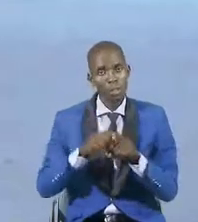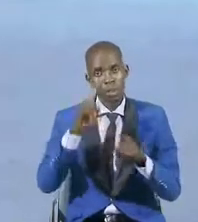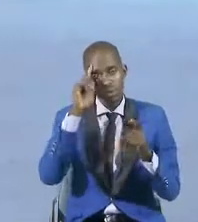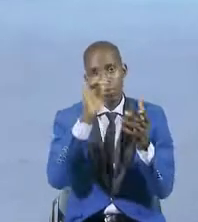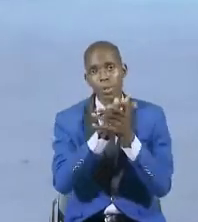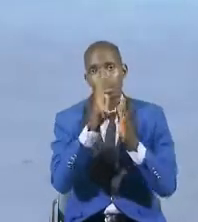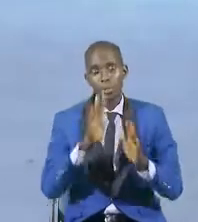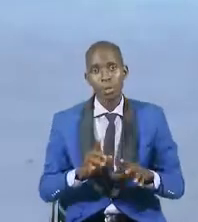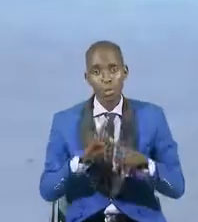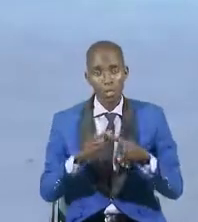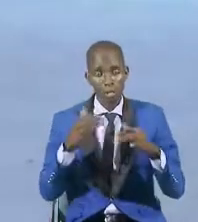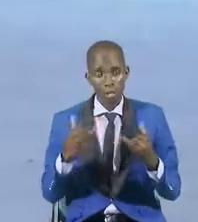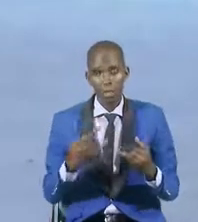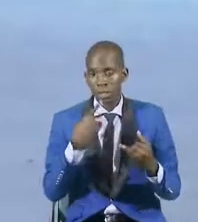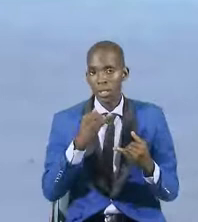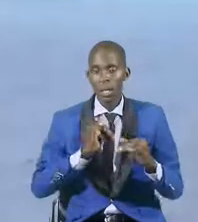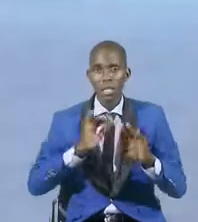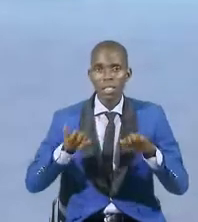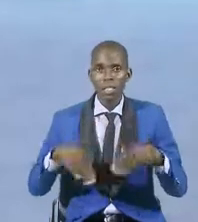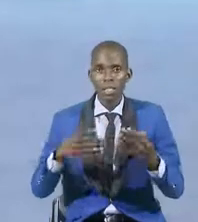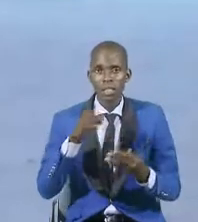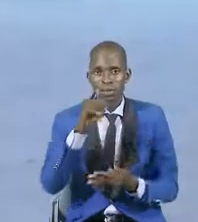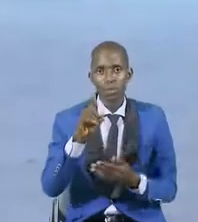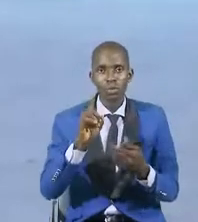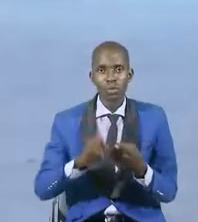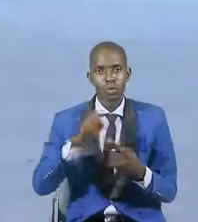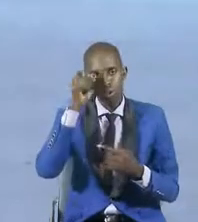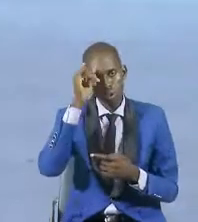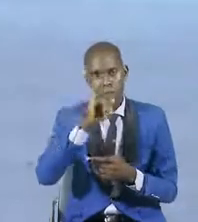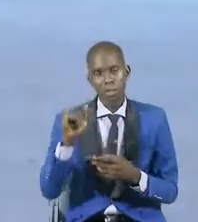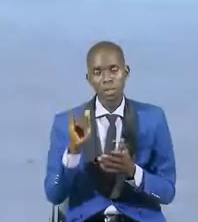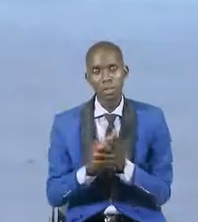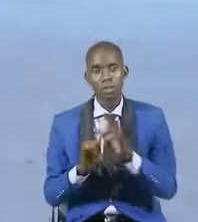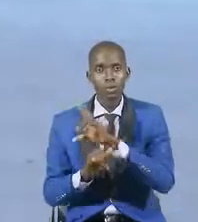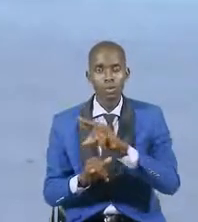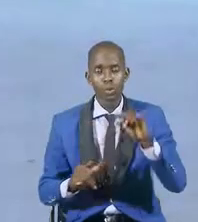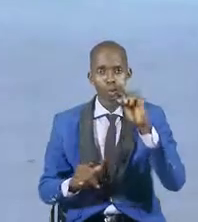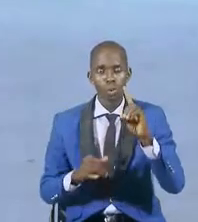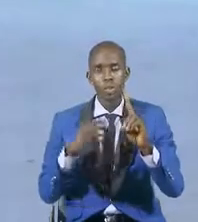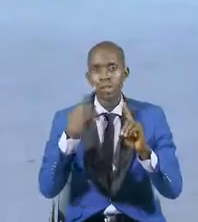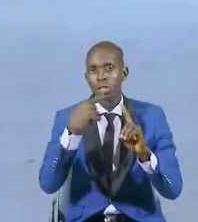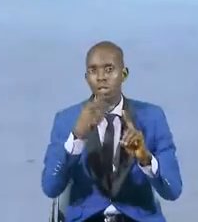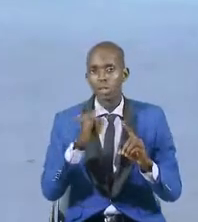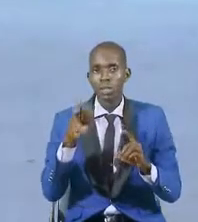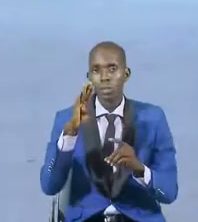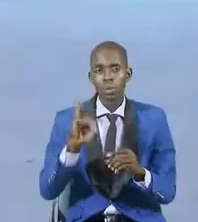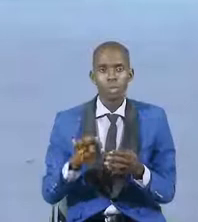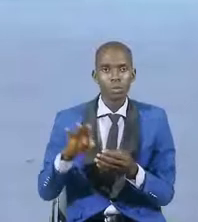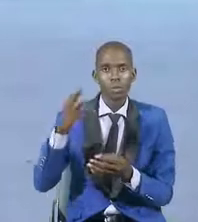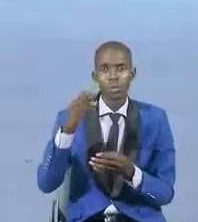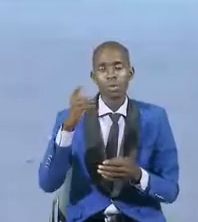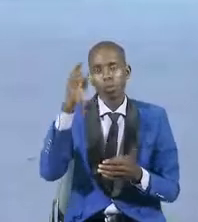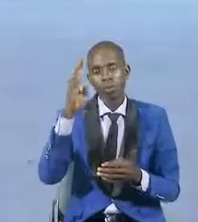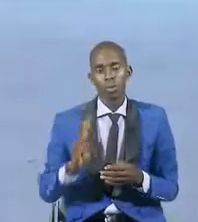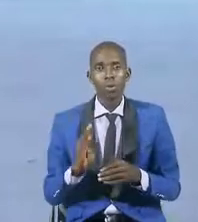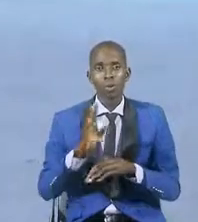3. C'est pourquoi je vous déclare que nul, s'il parle par l'Esprit de Dieu, ne